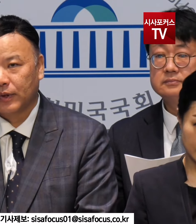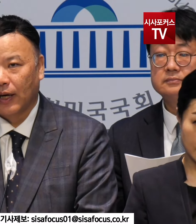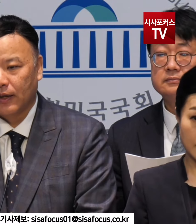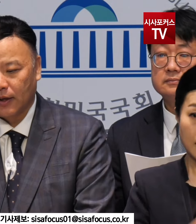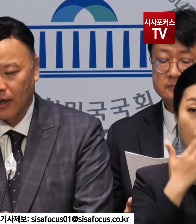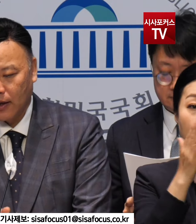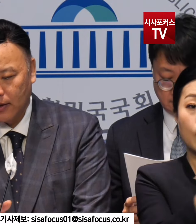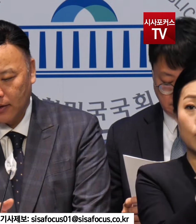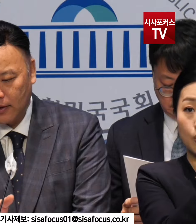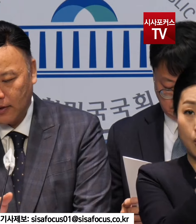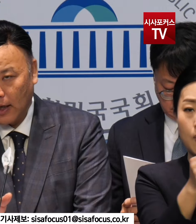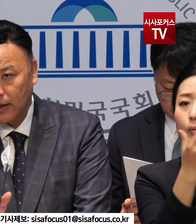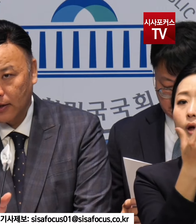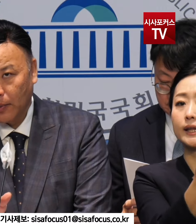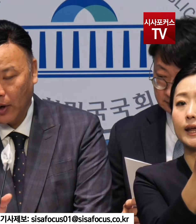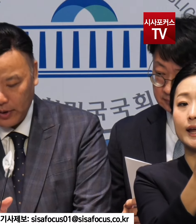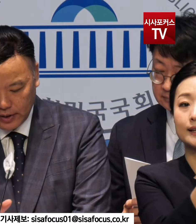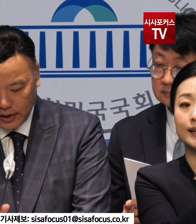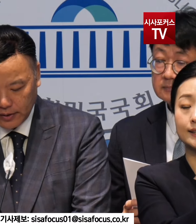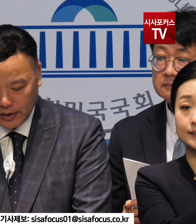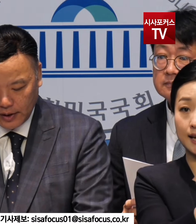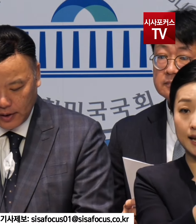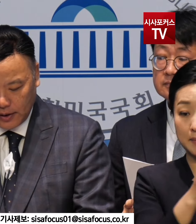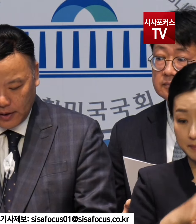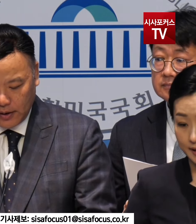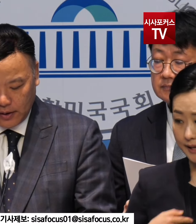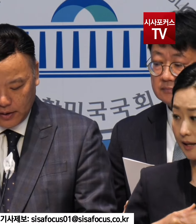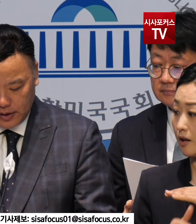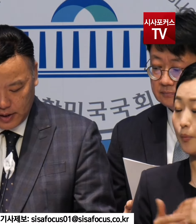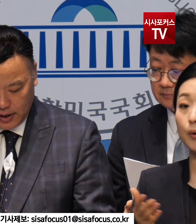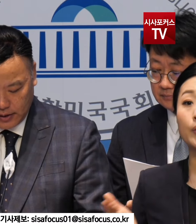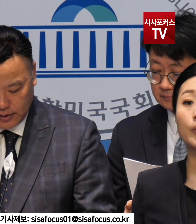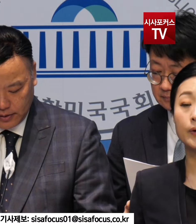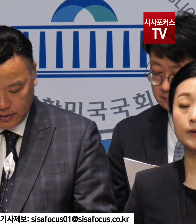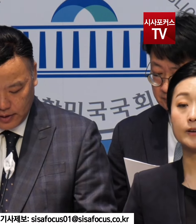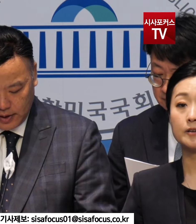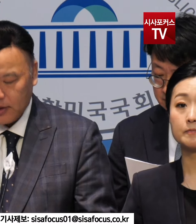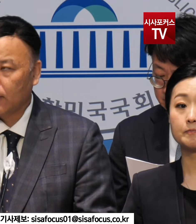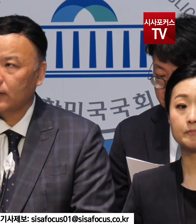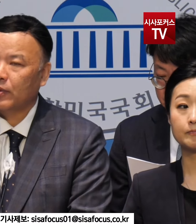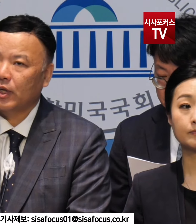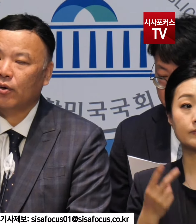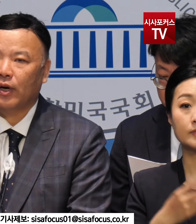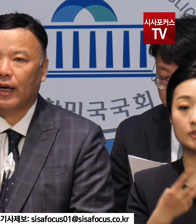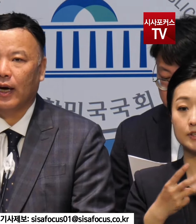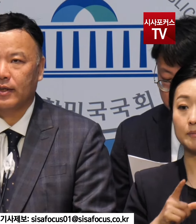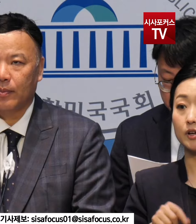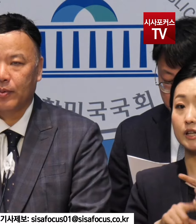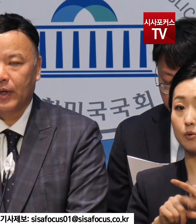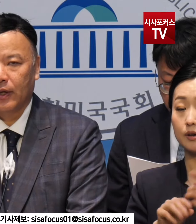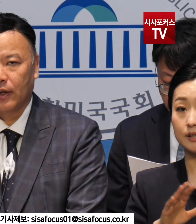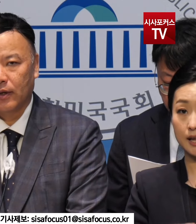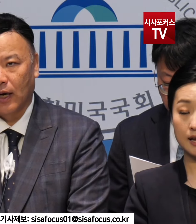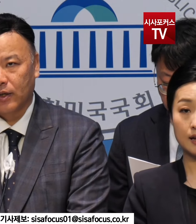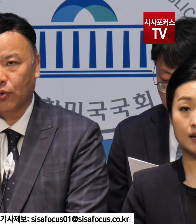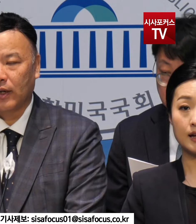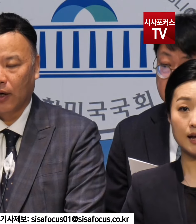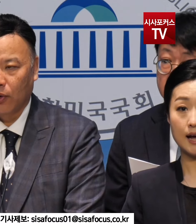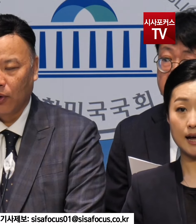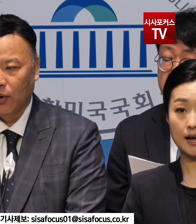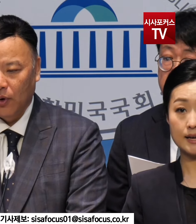같기 때문에 제가 그 단체를 대표하고 있는데요. 실제 그 2003년 1월에